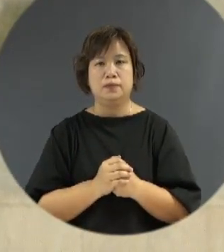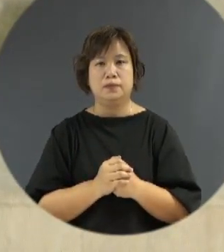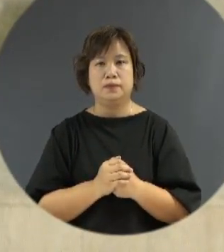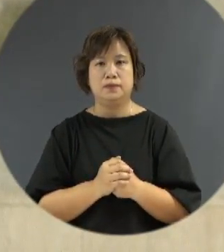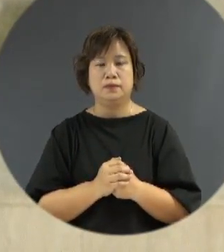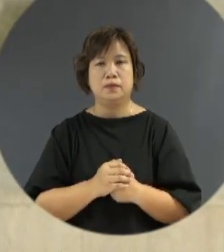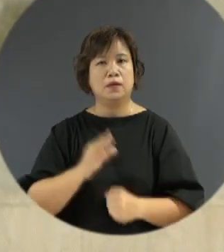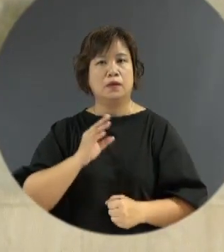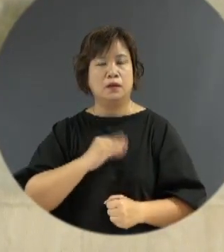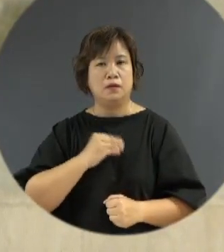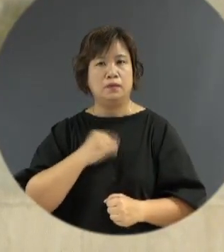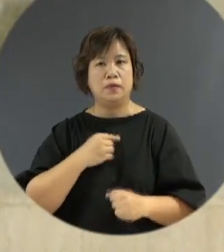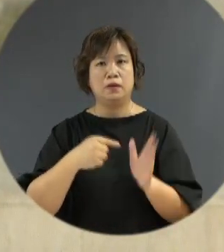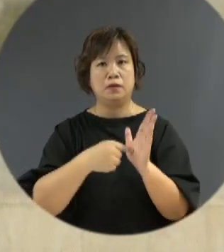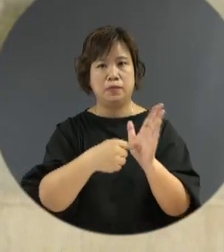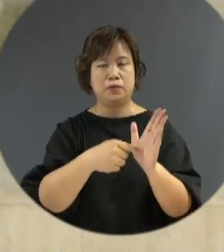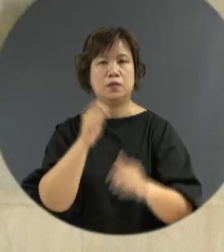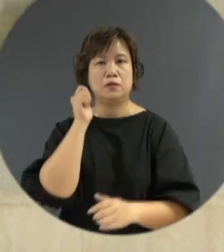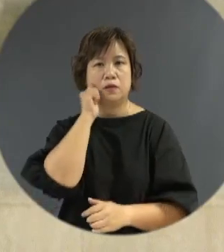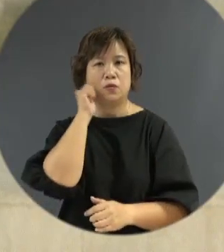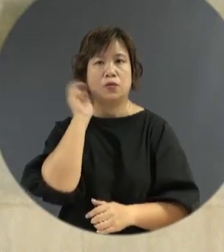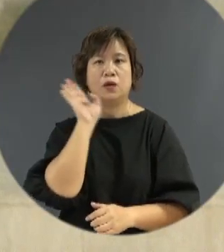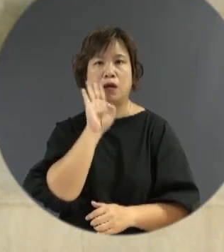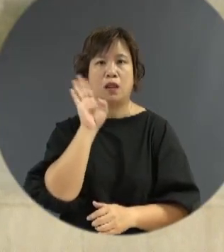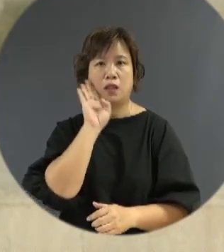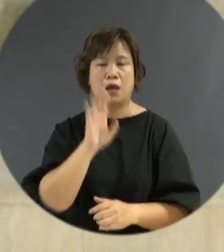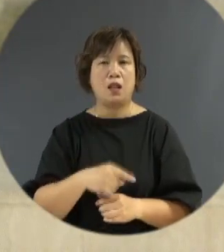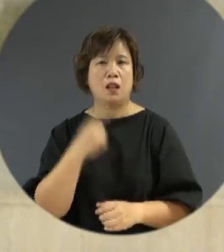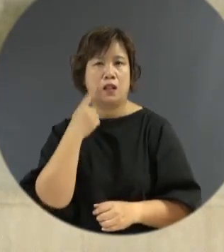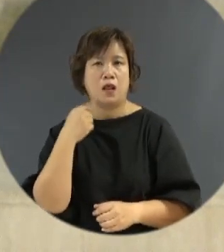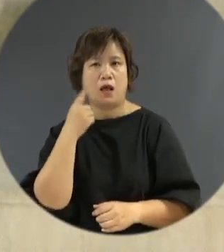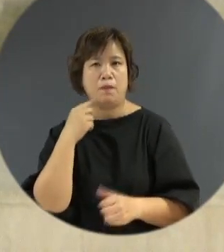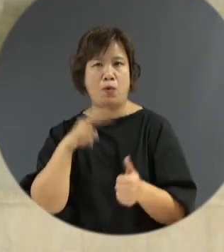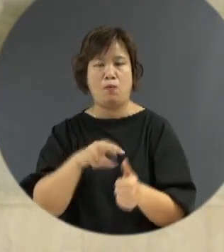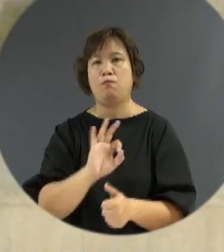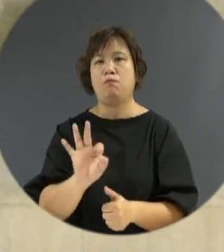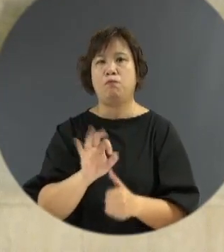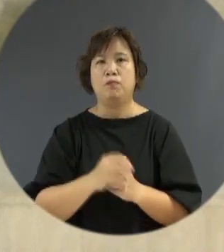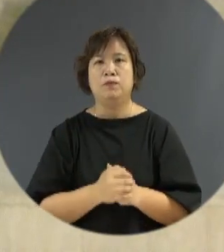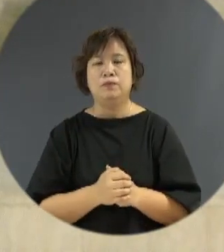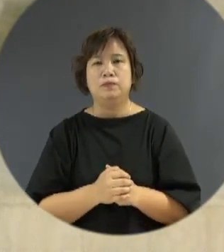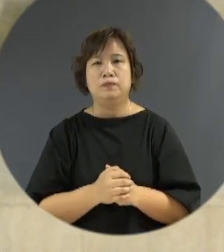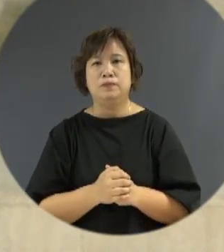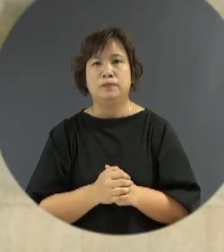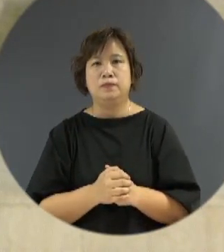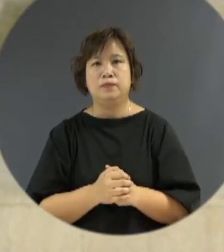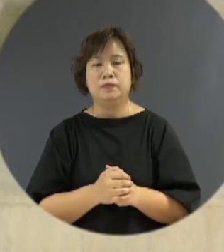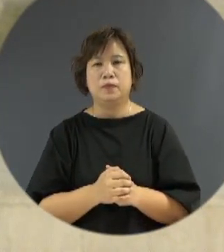谦卑表示生活简朴，不为物欲所驱，视自